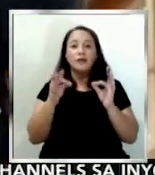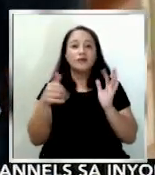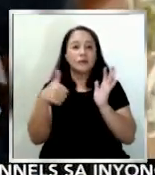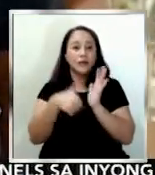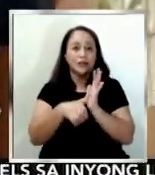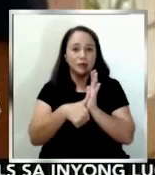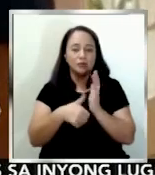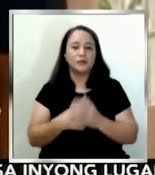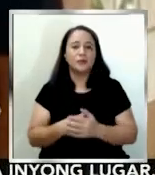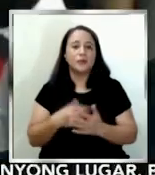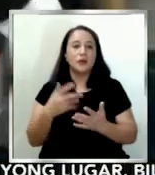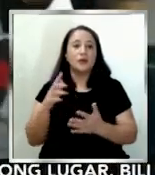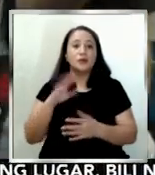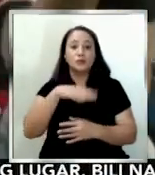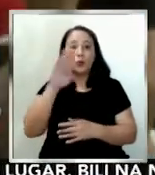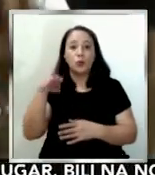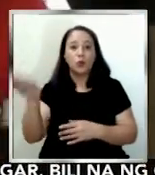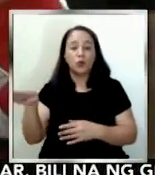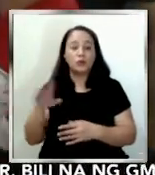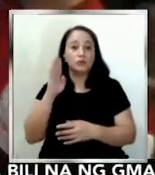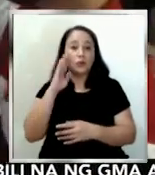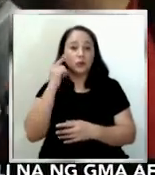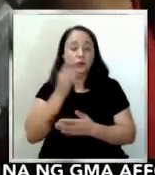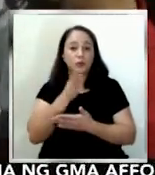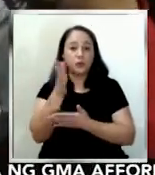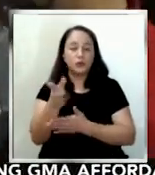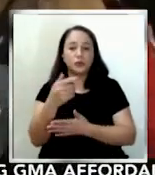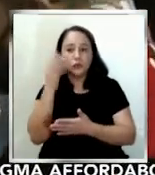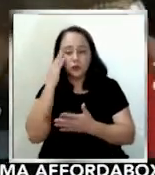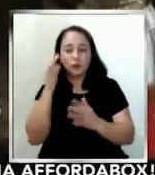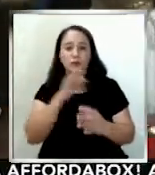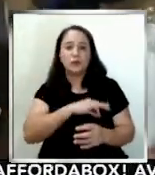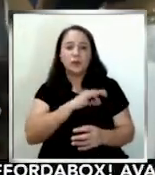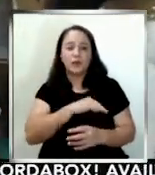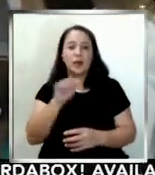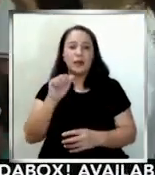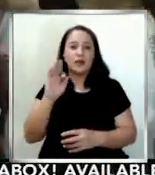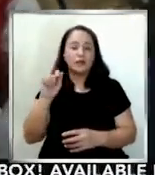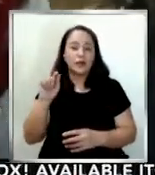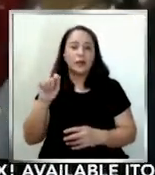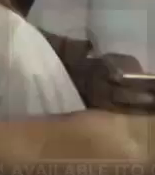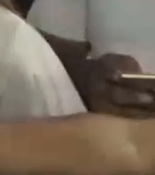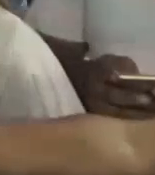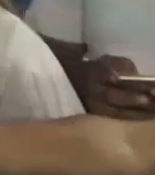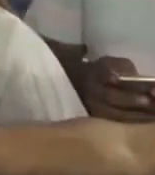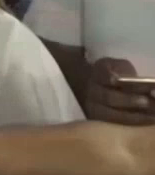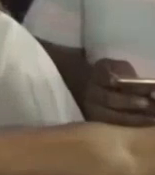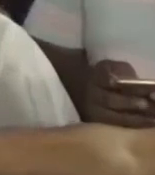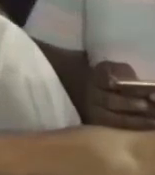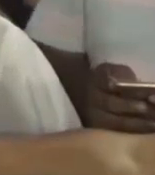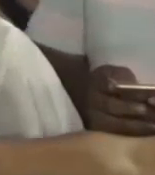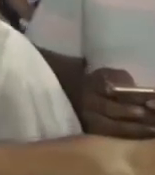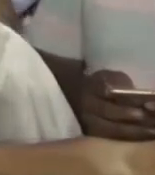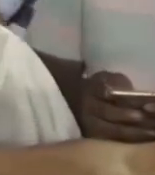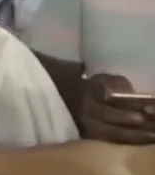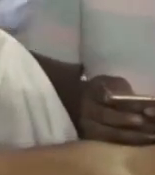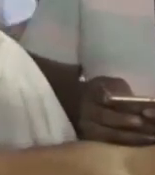Bohol si Go para dumalo sa pagkilala sa mga benepisyaryo ng AFP at PNP Housing Program. Mas unahon nato